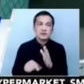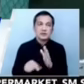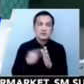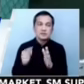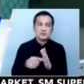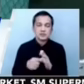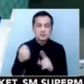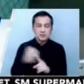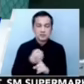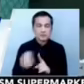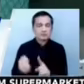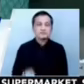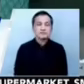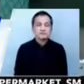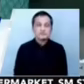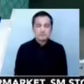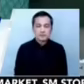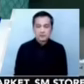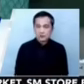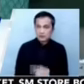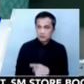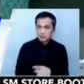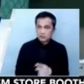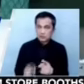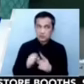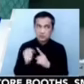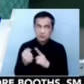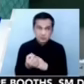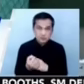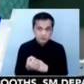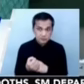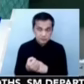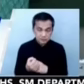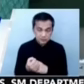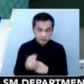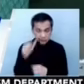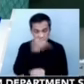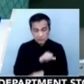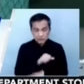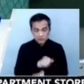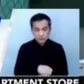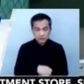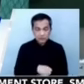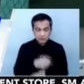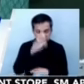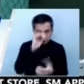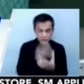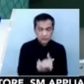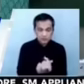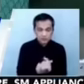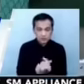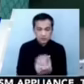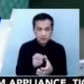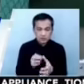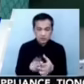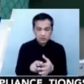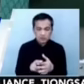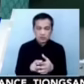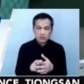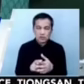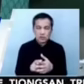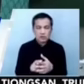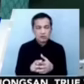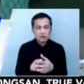yung instance na lasing yung asawa or under the influence of drugs no